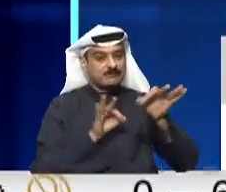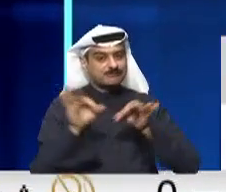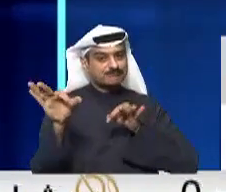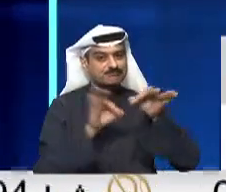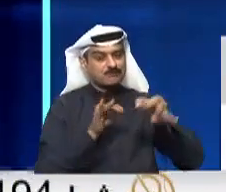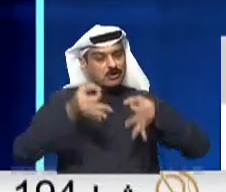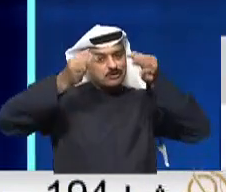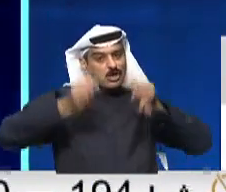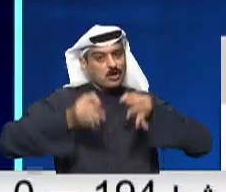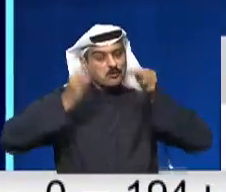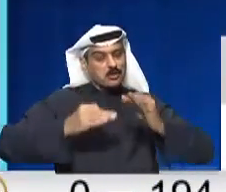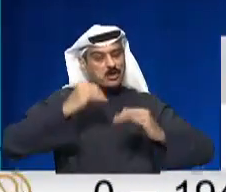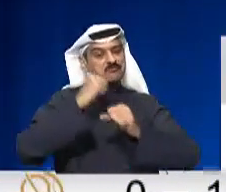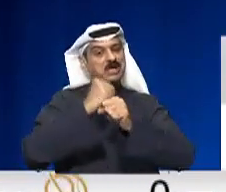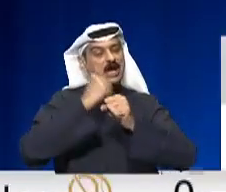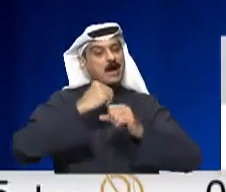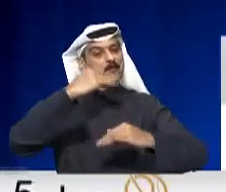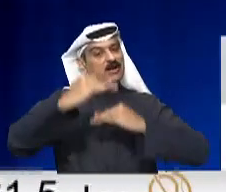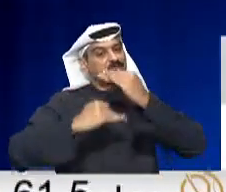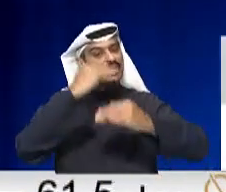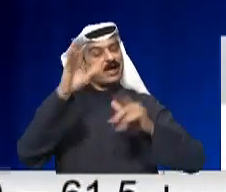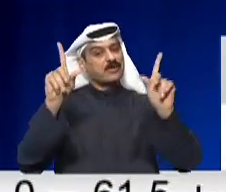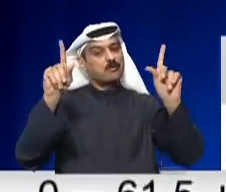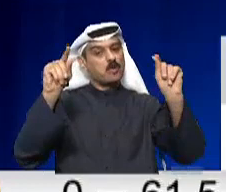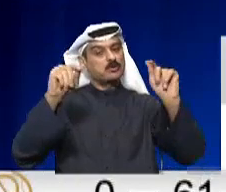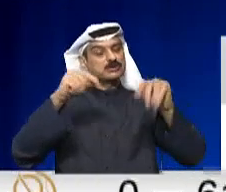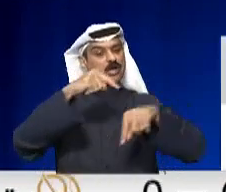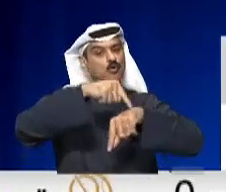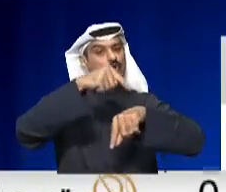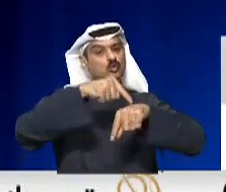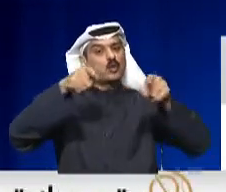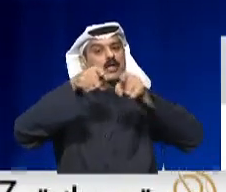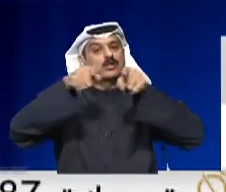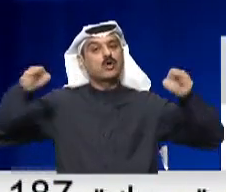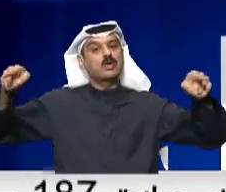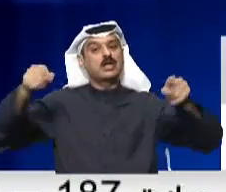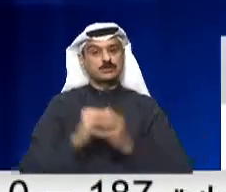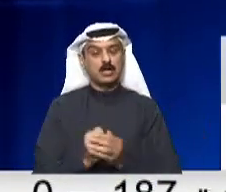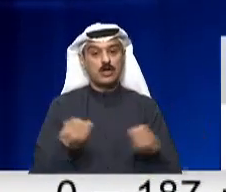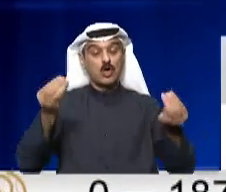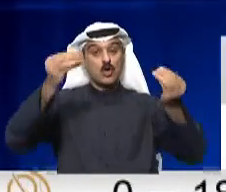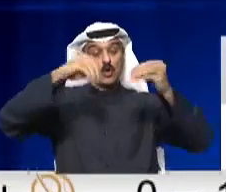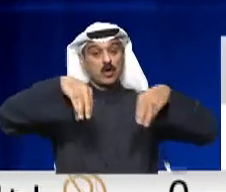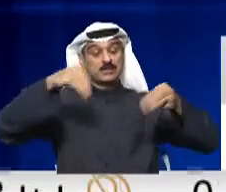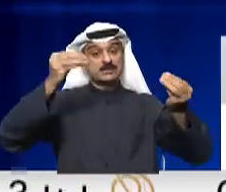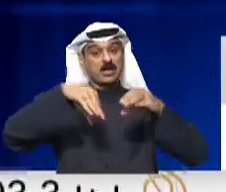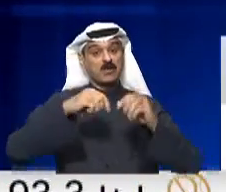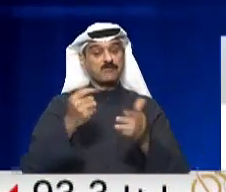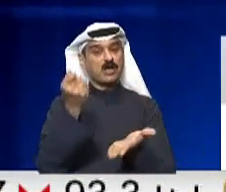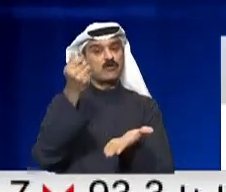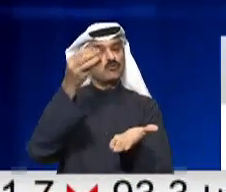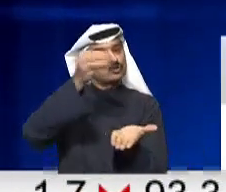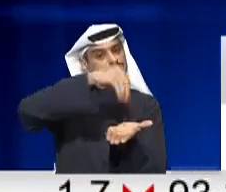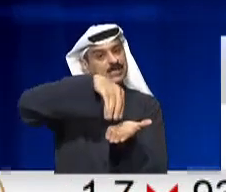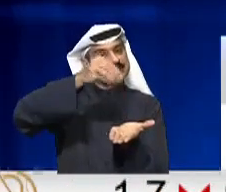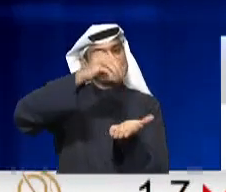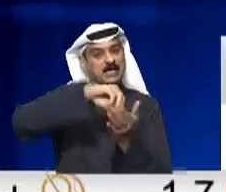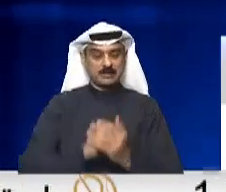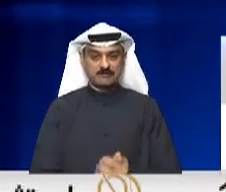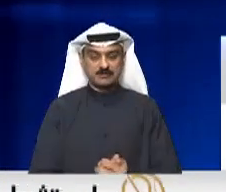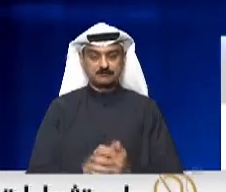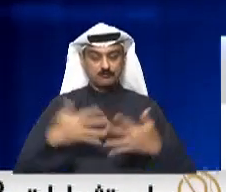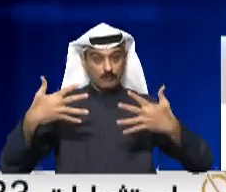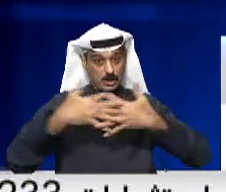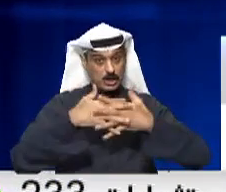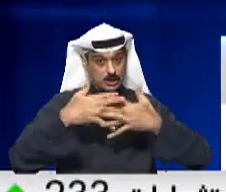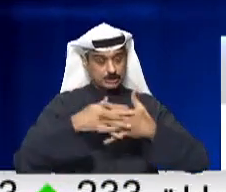الشركة لتحسين الأداء الاستثماري طويل الأجل، بالإضافة إلى تعزيز الاحتياطيات. وقالت الشركة أن الأخذ